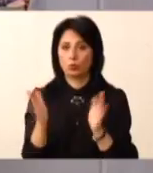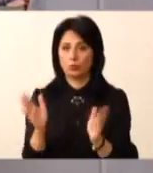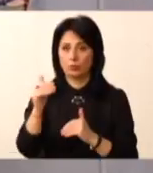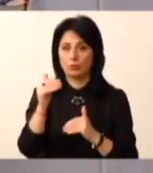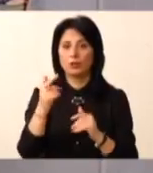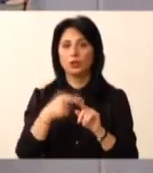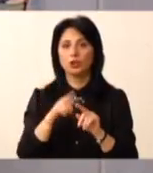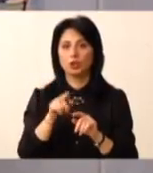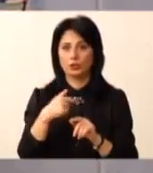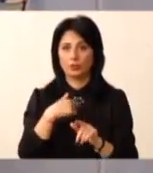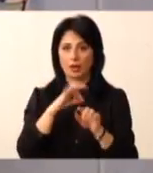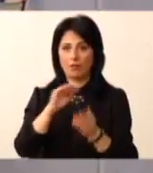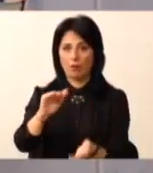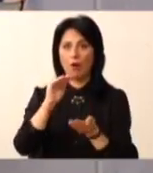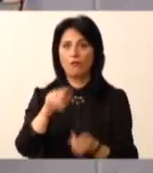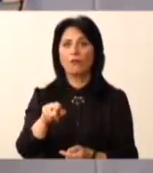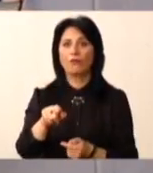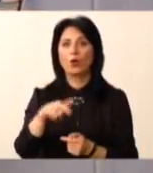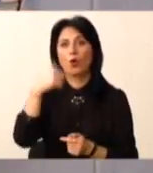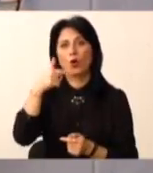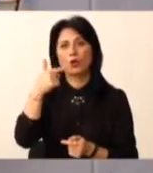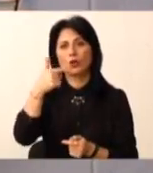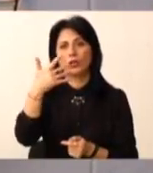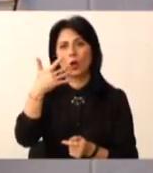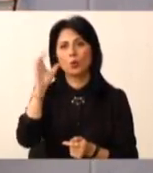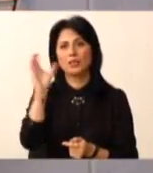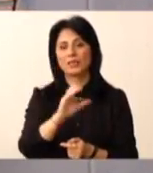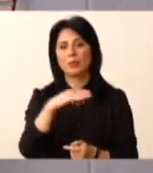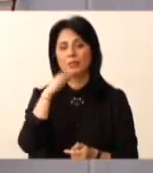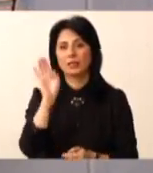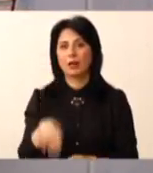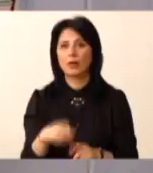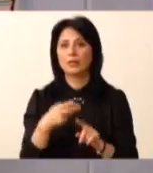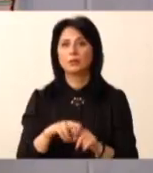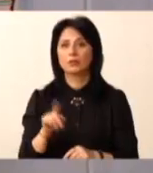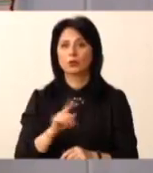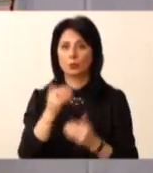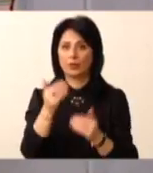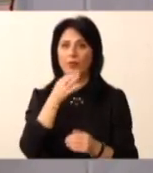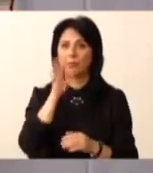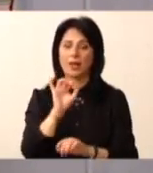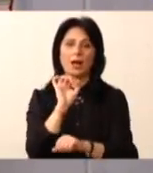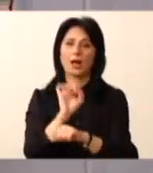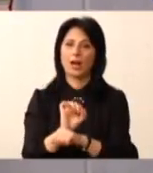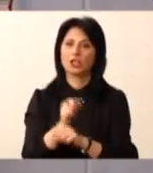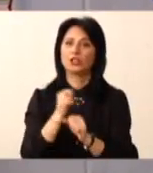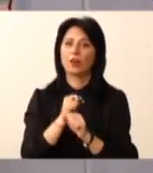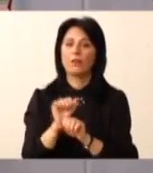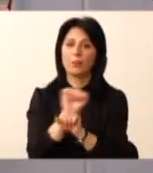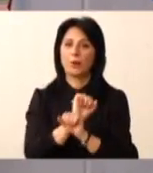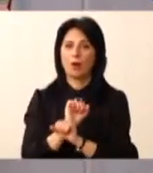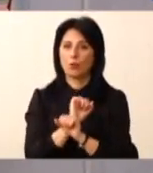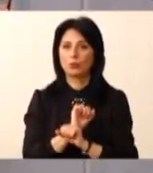სიმაღლე ისეთია, როგორც მე გამოვიყენე დღეს, 20-25 წამი სრულიად საკმარისია იმისთვის, რომ თქვენ მერე გაჩერდეთ და გააკეთოთ